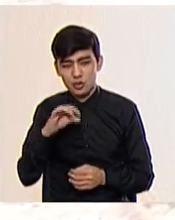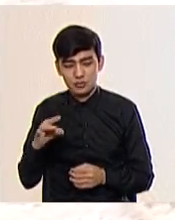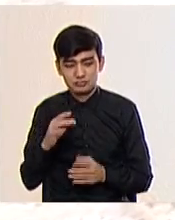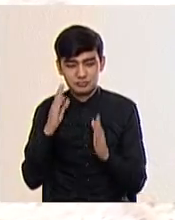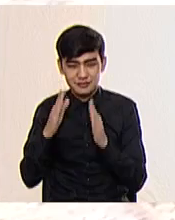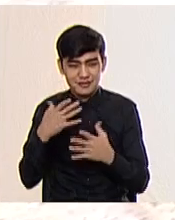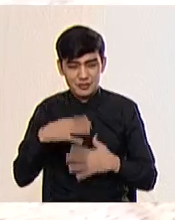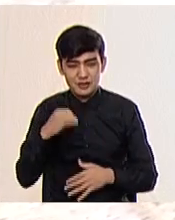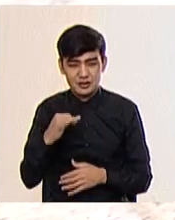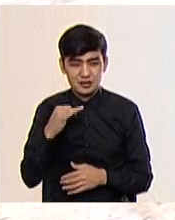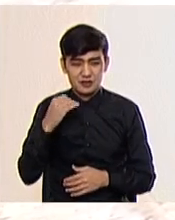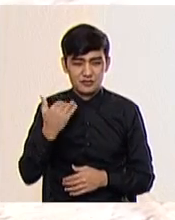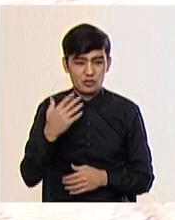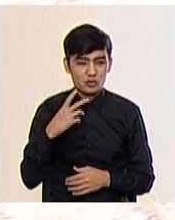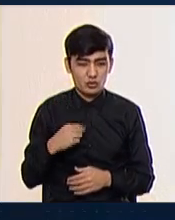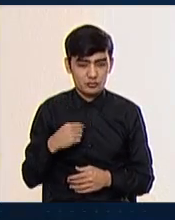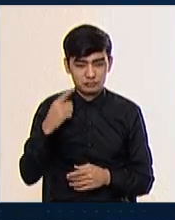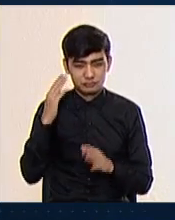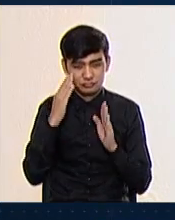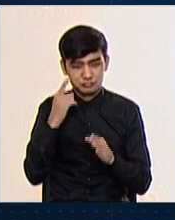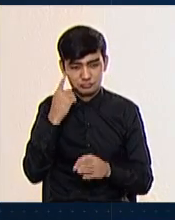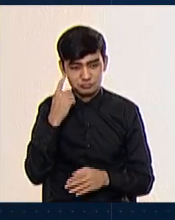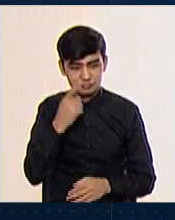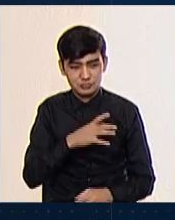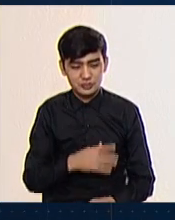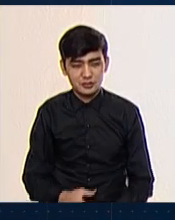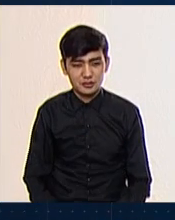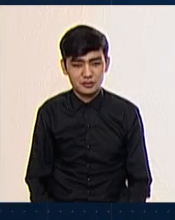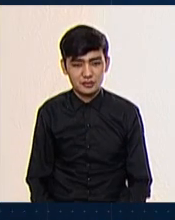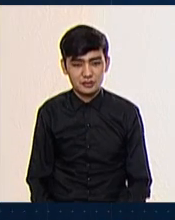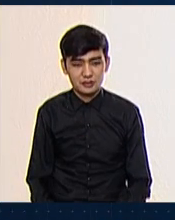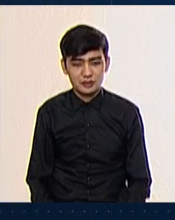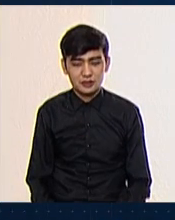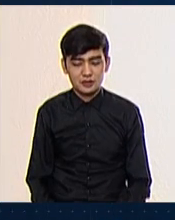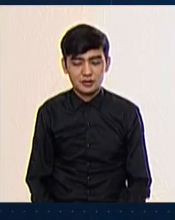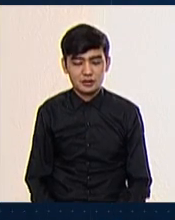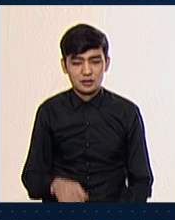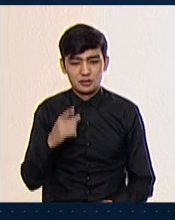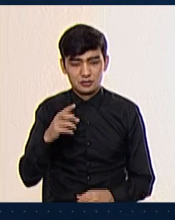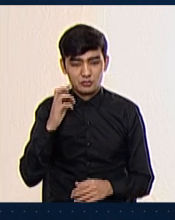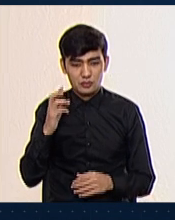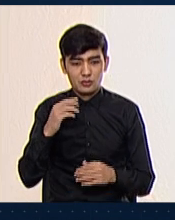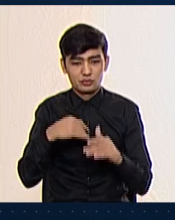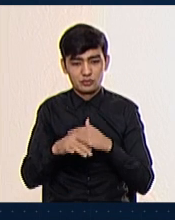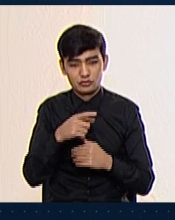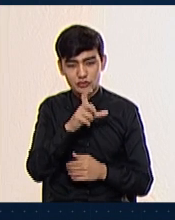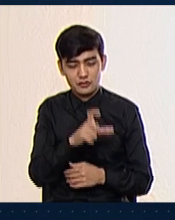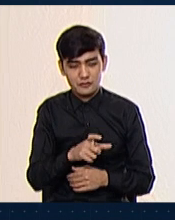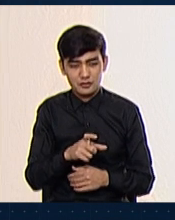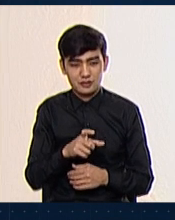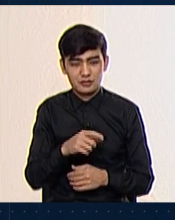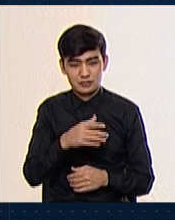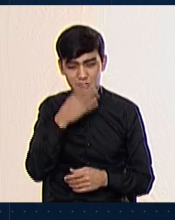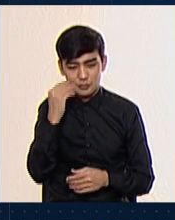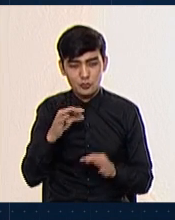шлет голосовые сообщения ее дочери. Ты вышла за мирского человека, поэтому Бог отошел. И ты